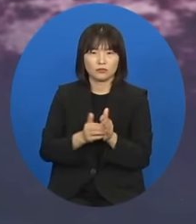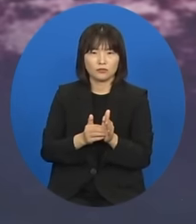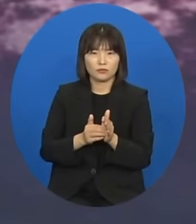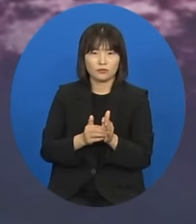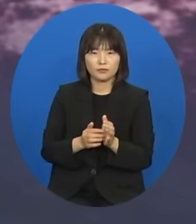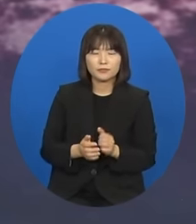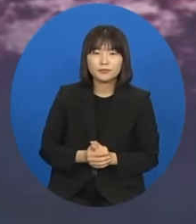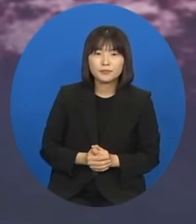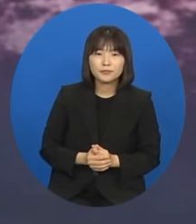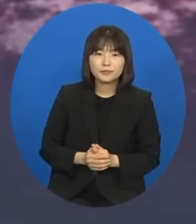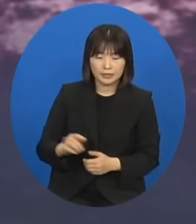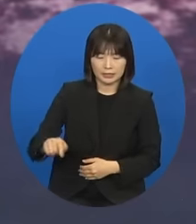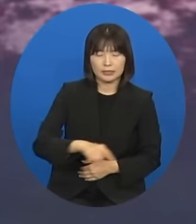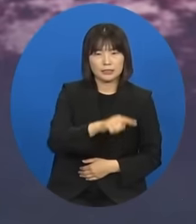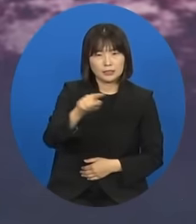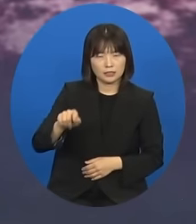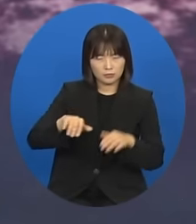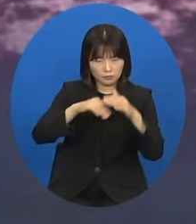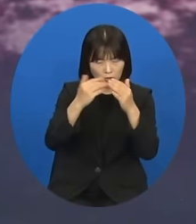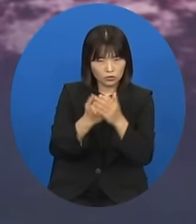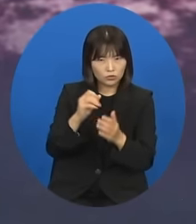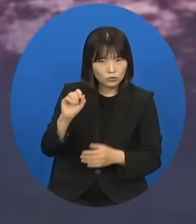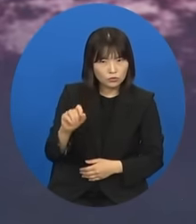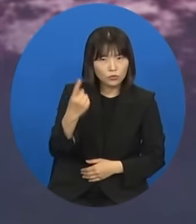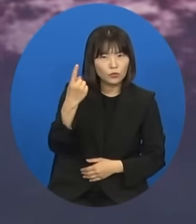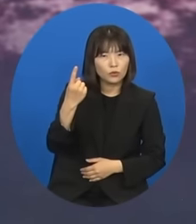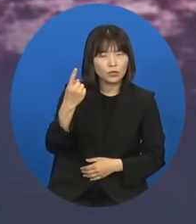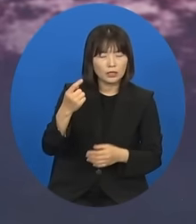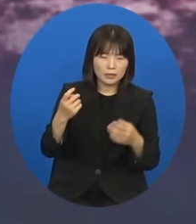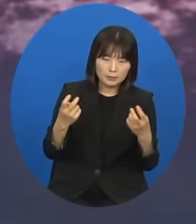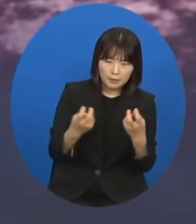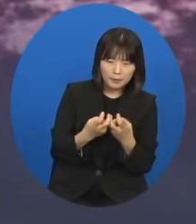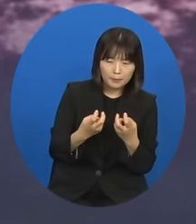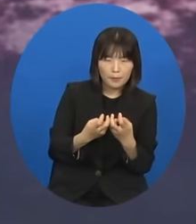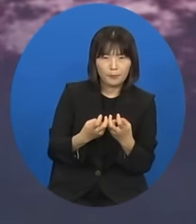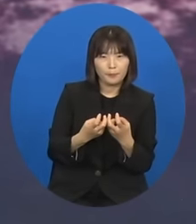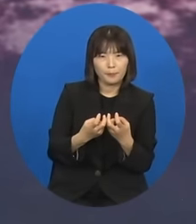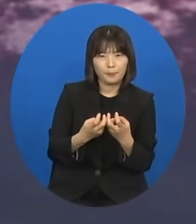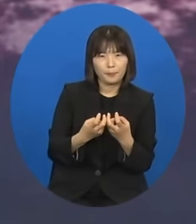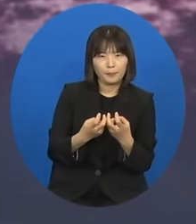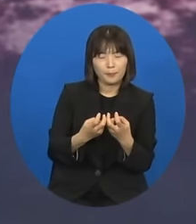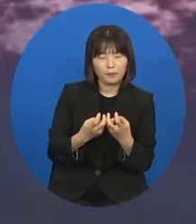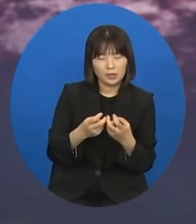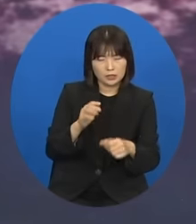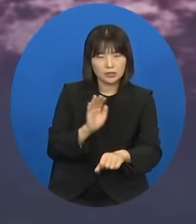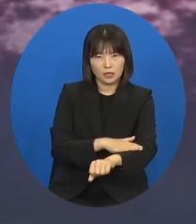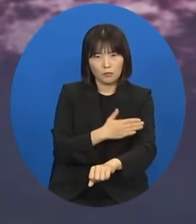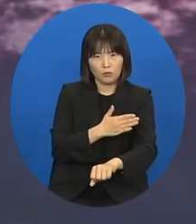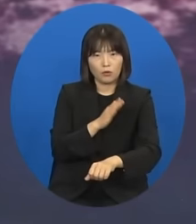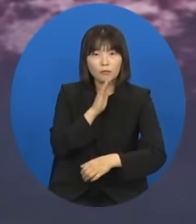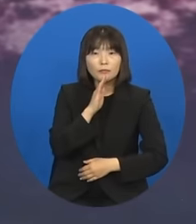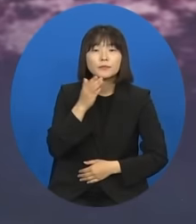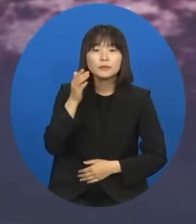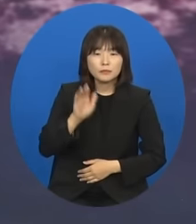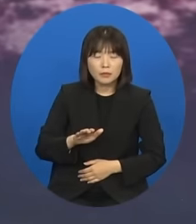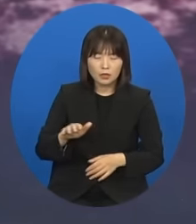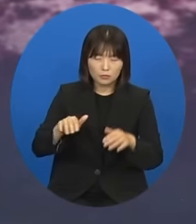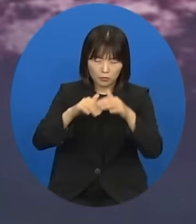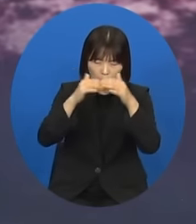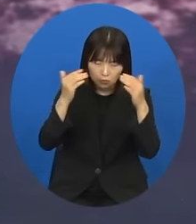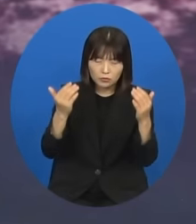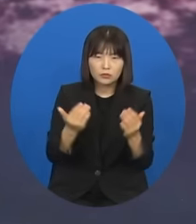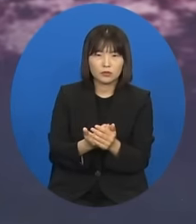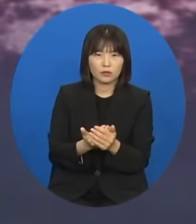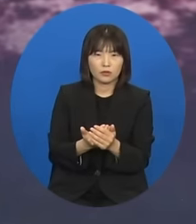그들의 모든 동기와 어떤 뭐랄까요 방법 동기보다 방법은 잘못됐지만이 모든 것을 가지고